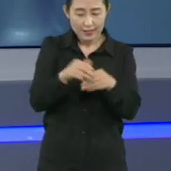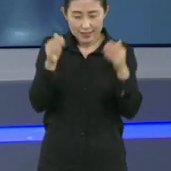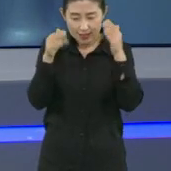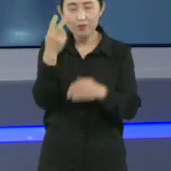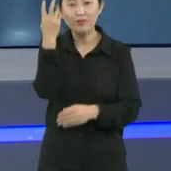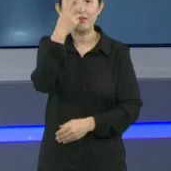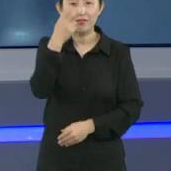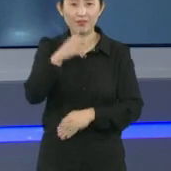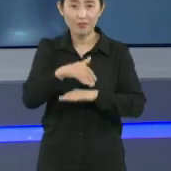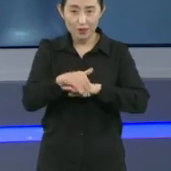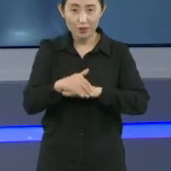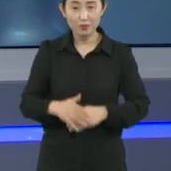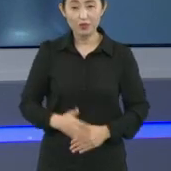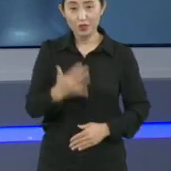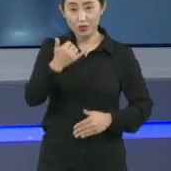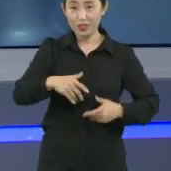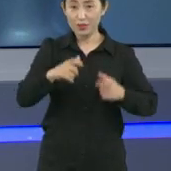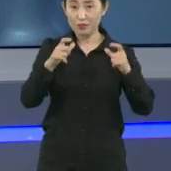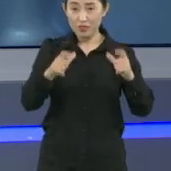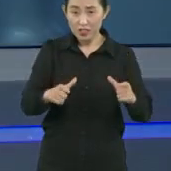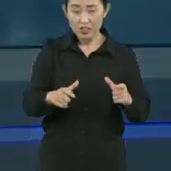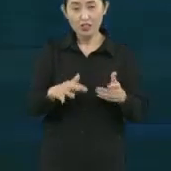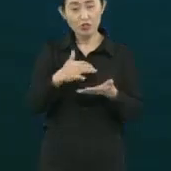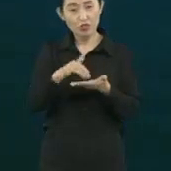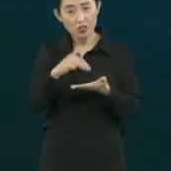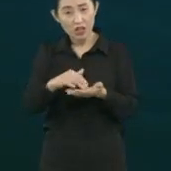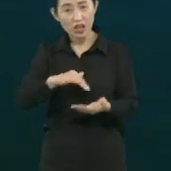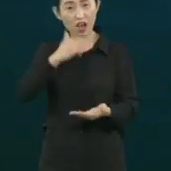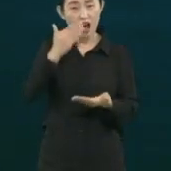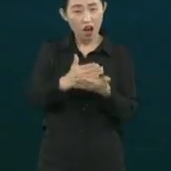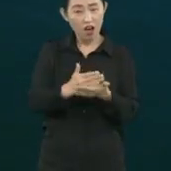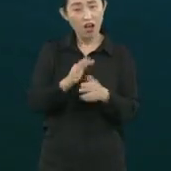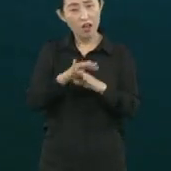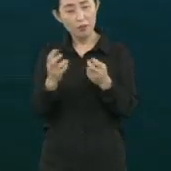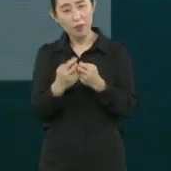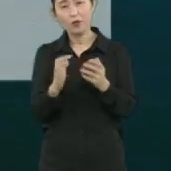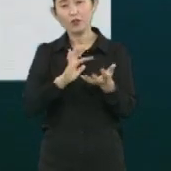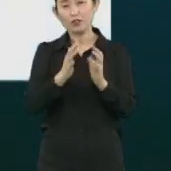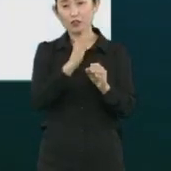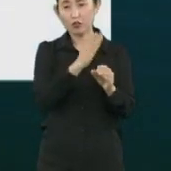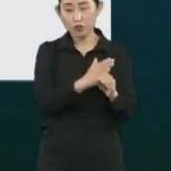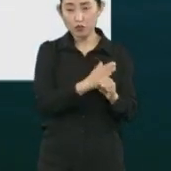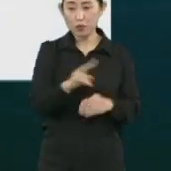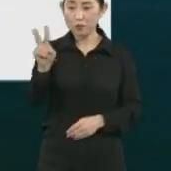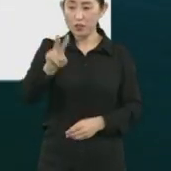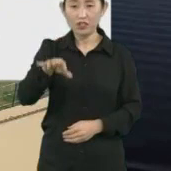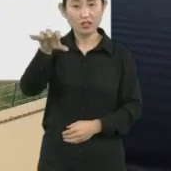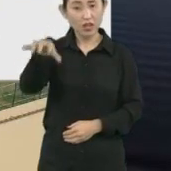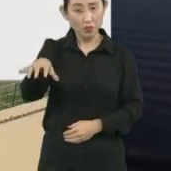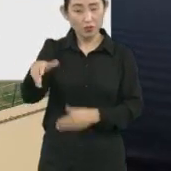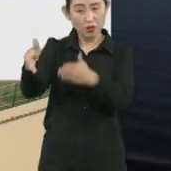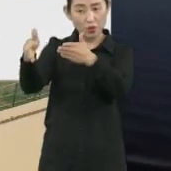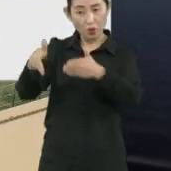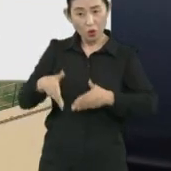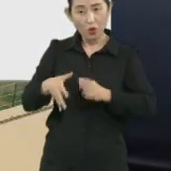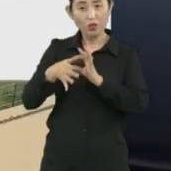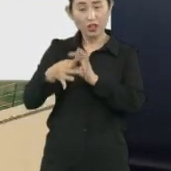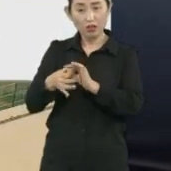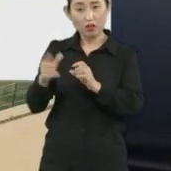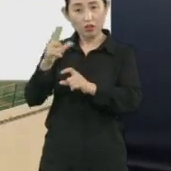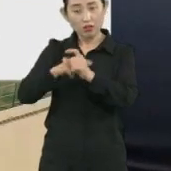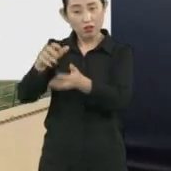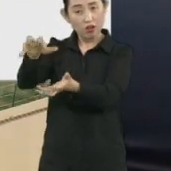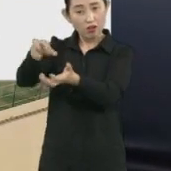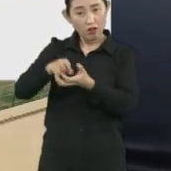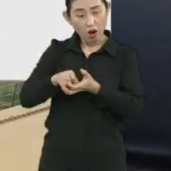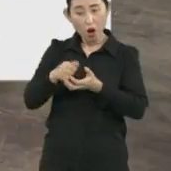단속하기로 했습니다. 충남도도 수급 현황과 대책을 논의하는 한편 베트남 등 해외통상 사무소를 통한 추가